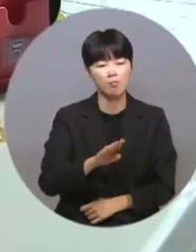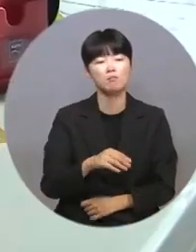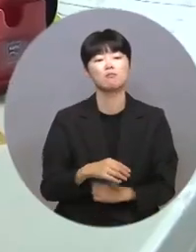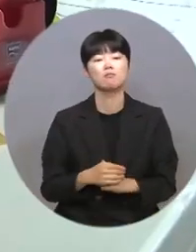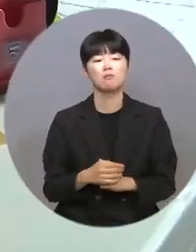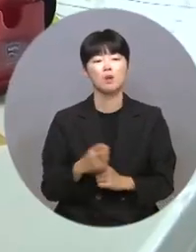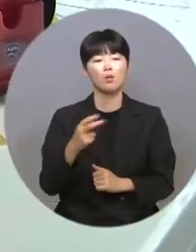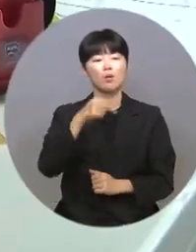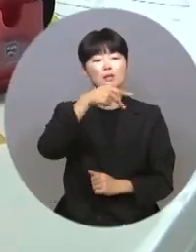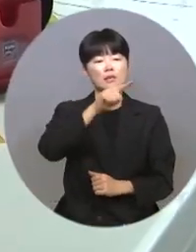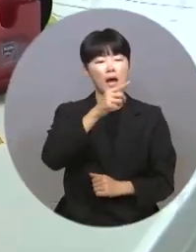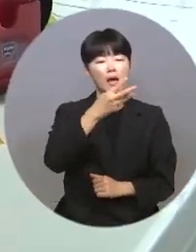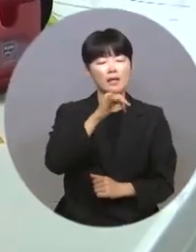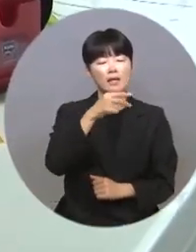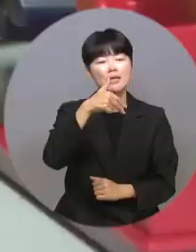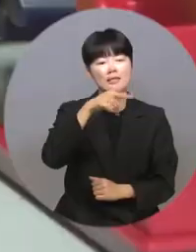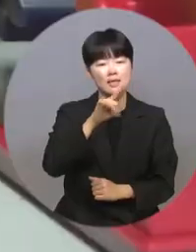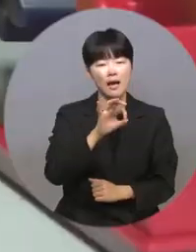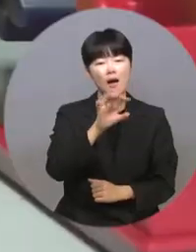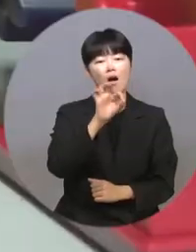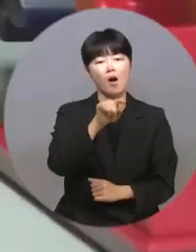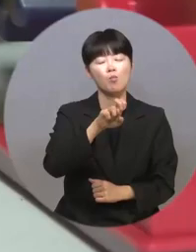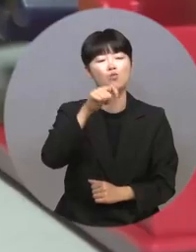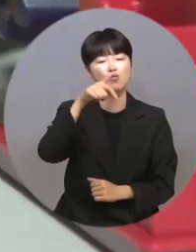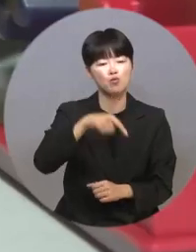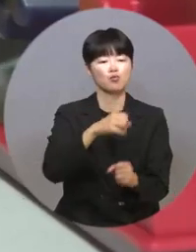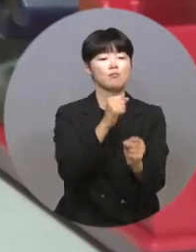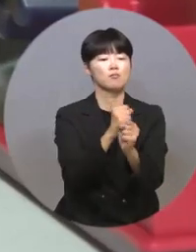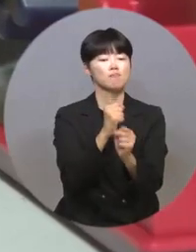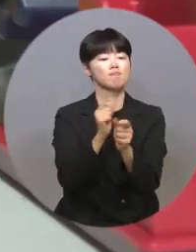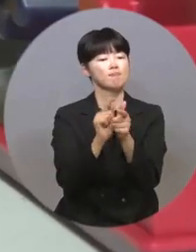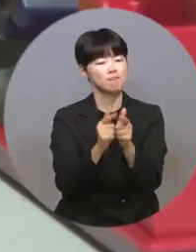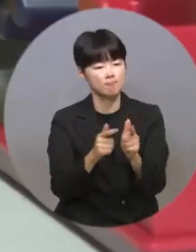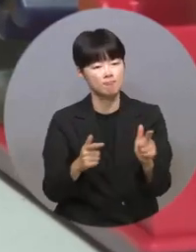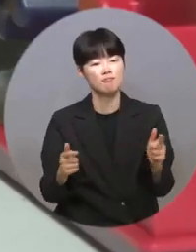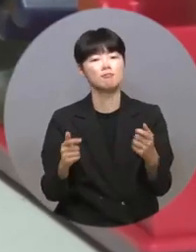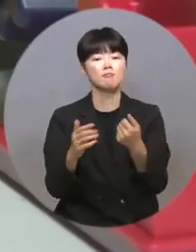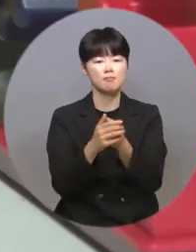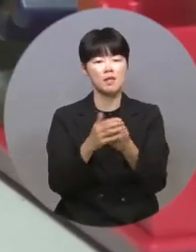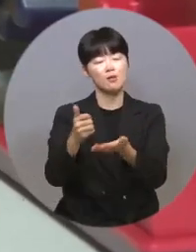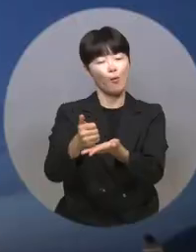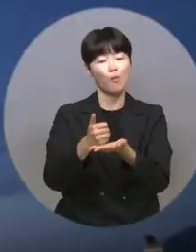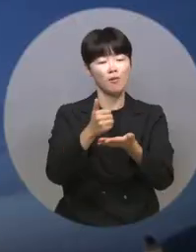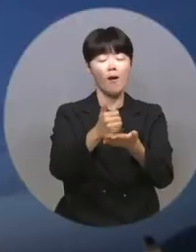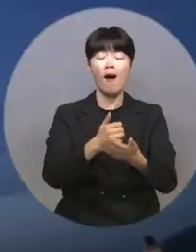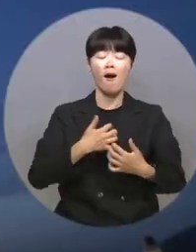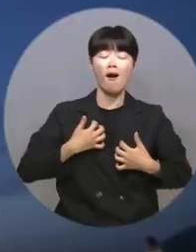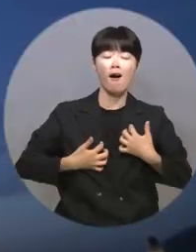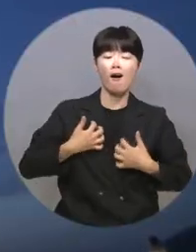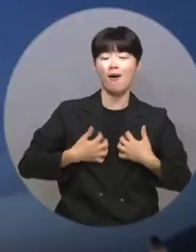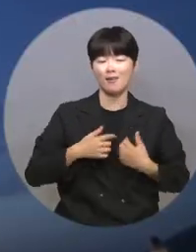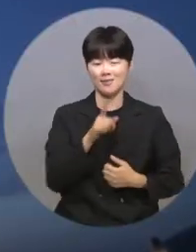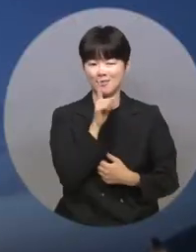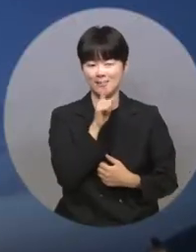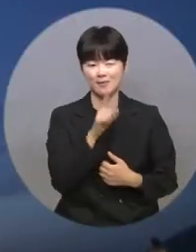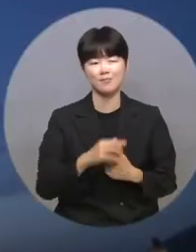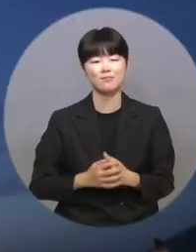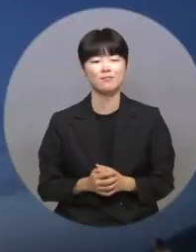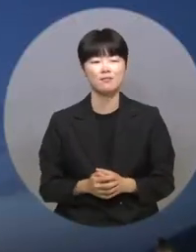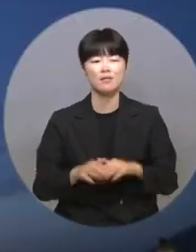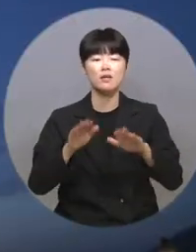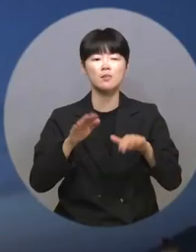다양한 이색 체험이 진행되었으며 내방객들의 큰 호응을 얻었습니다. 특히 이번 익산